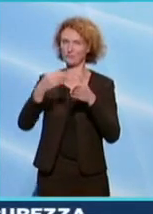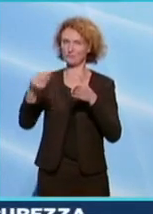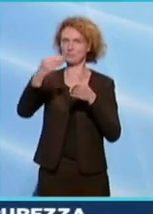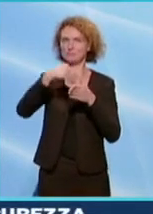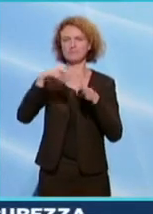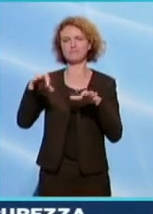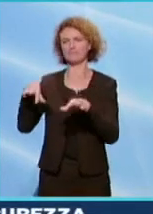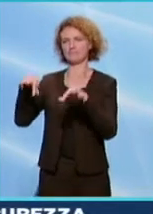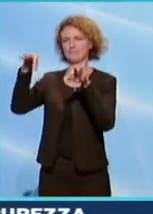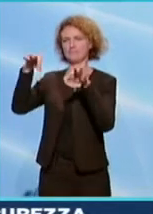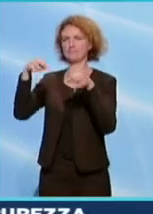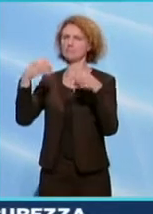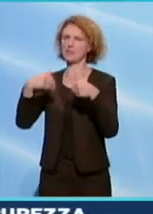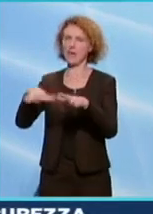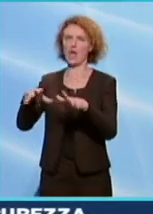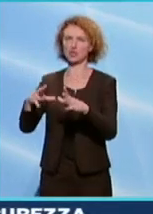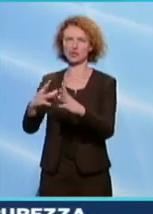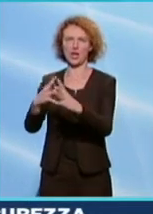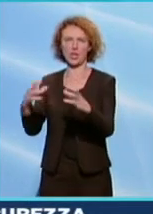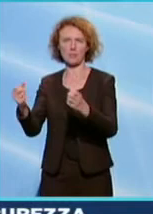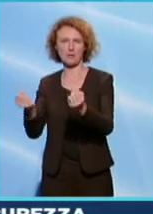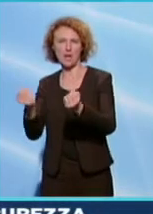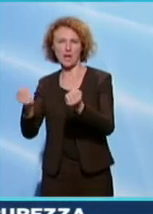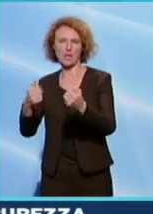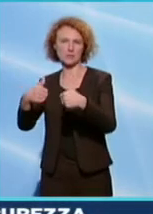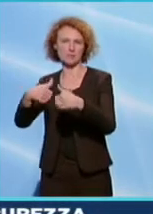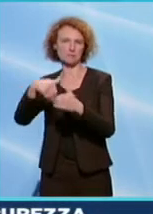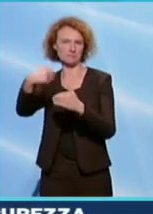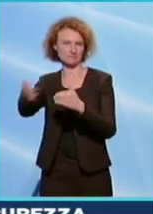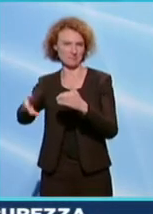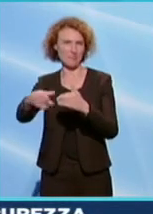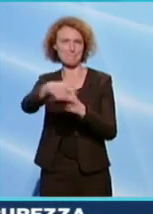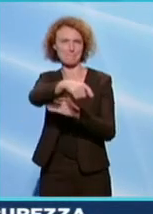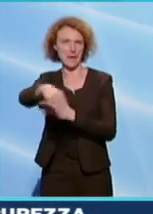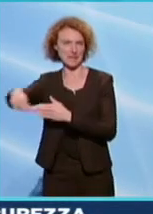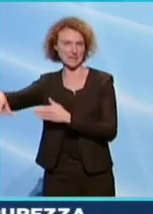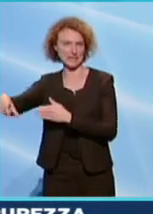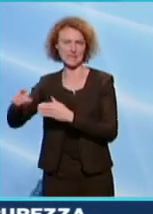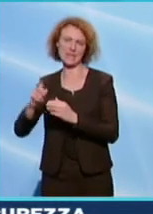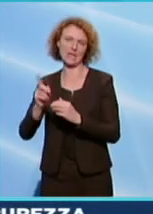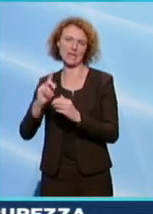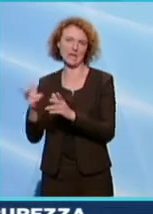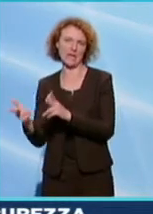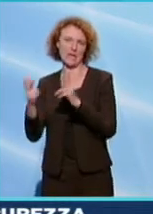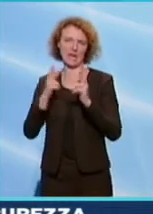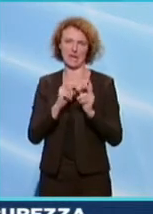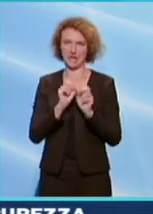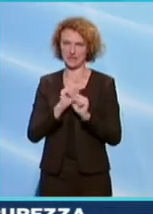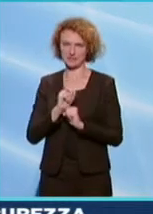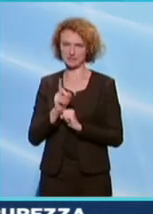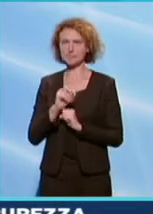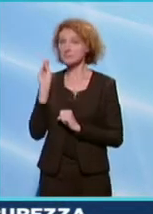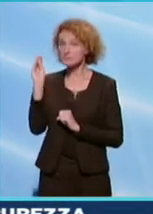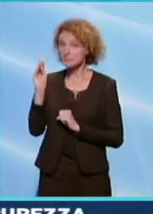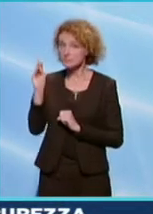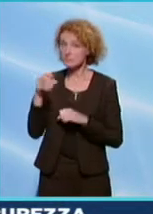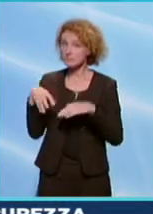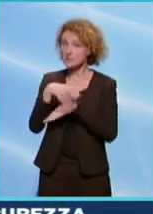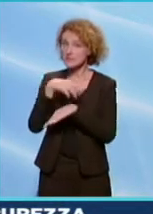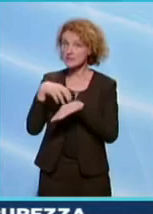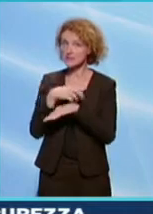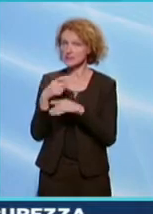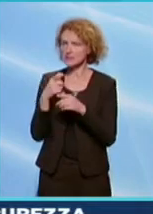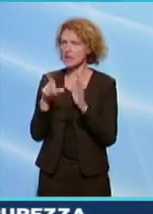mezzi sulle banchine dei terminal piuttosto che caricarli ecco chiediamo al ministro se sia consapevole di questa grave violazione